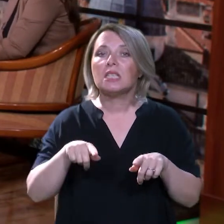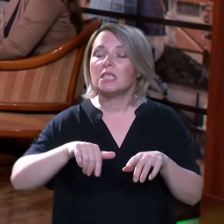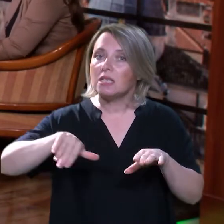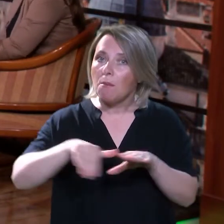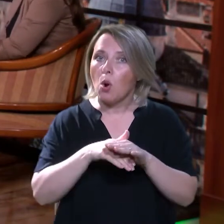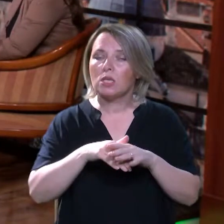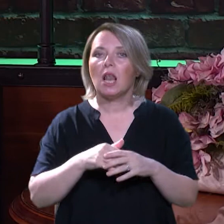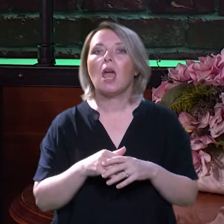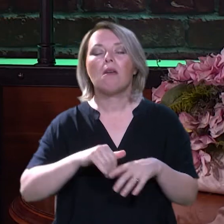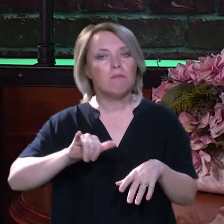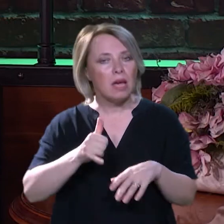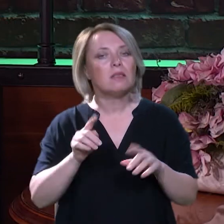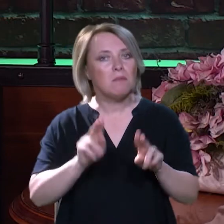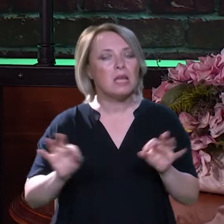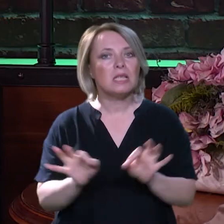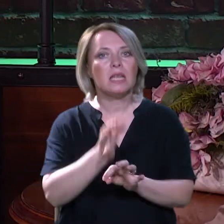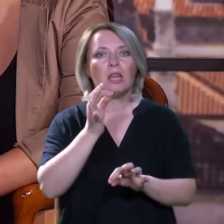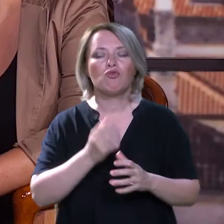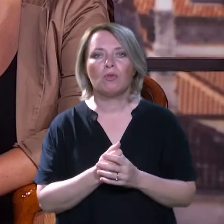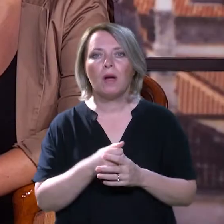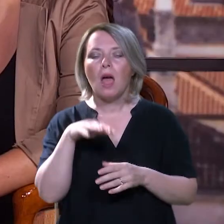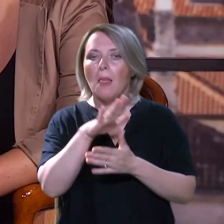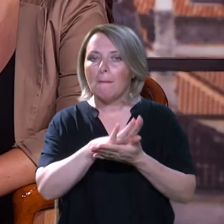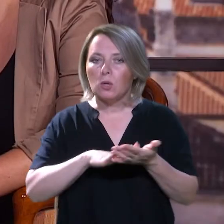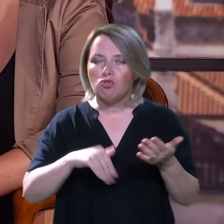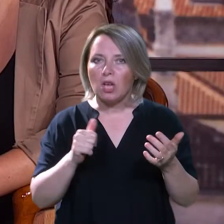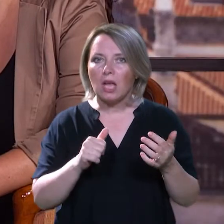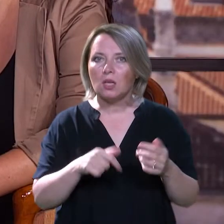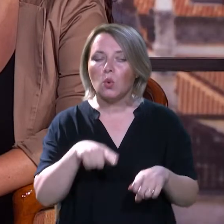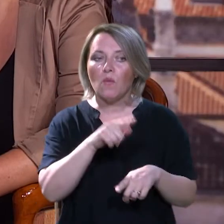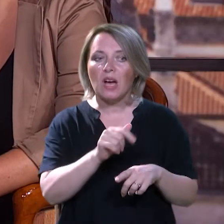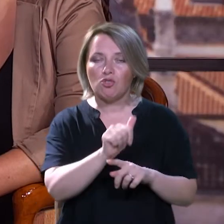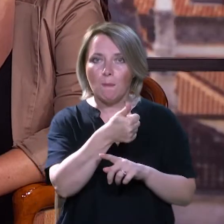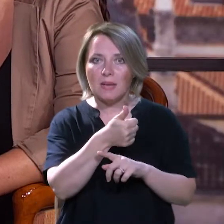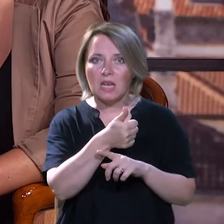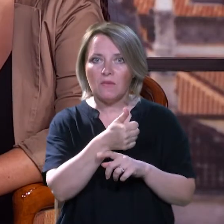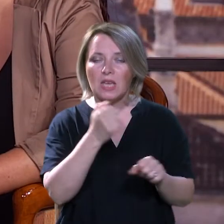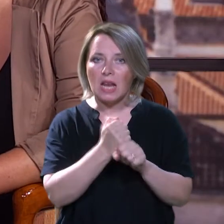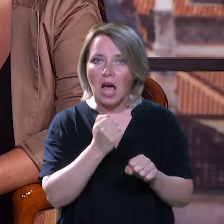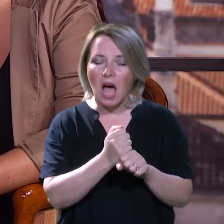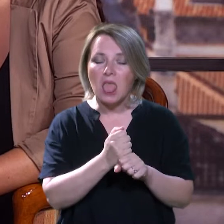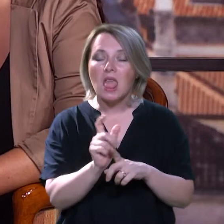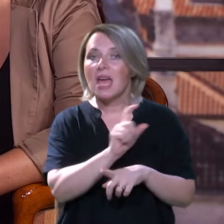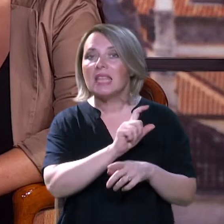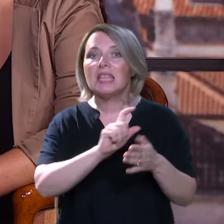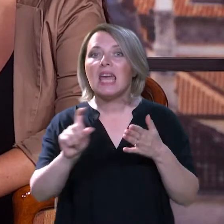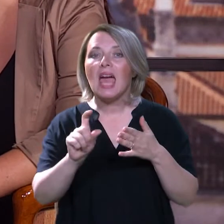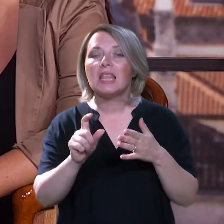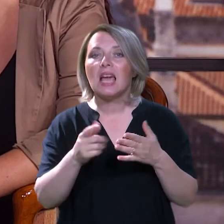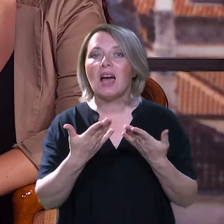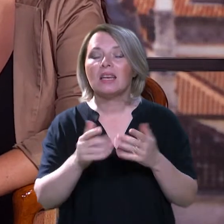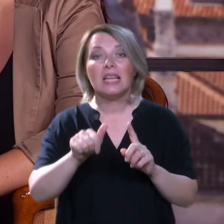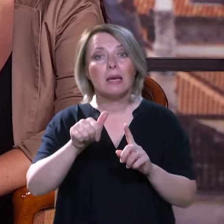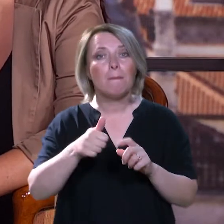zaposlili. Jesam, imala sam tu sreću. I na početku, onaj vaš prvi nekako radni tjedan, ajmo ga